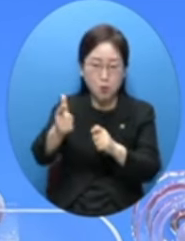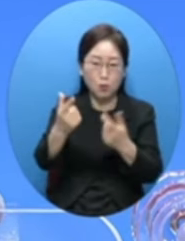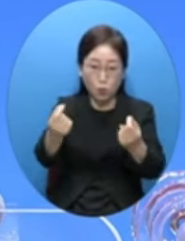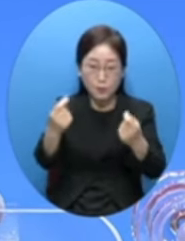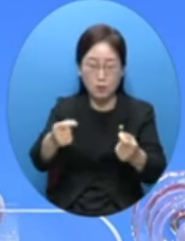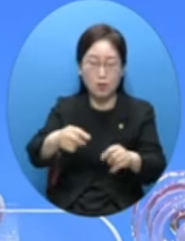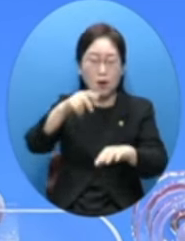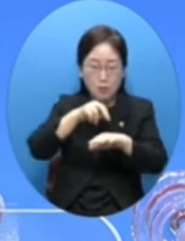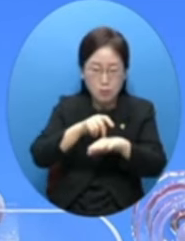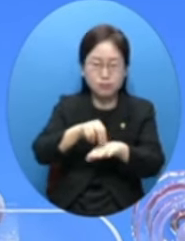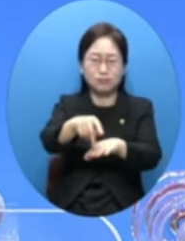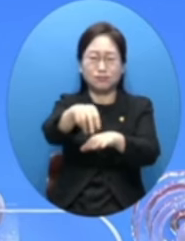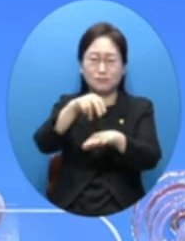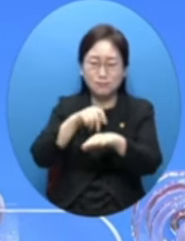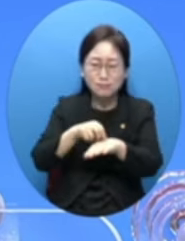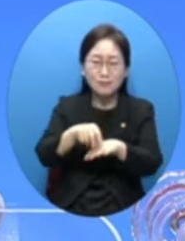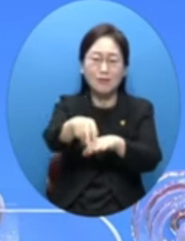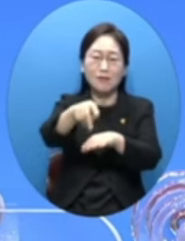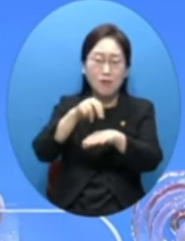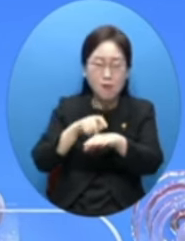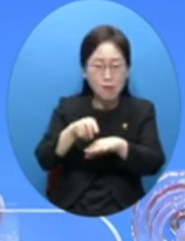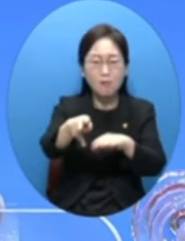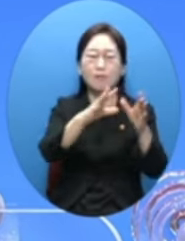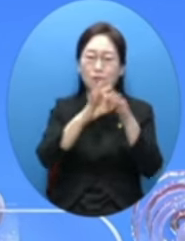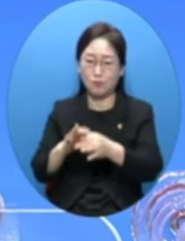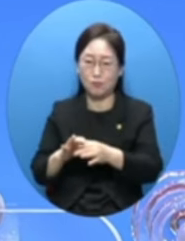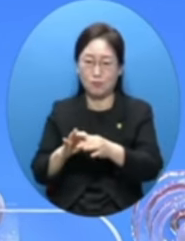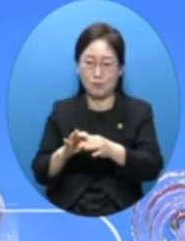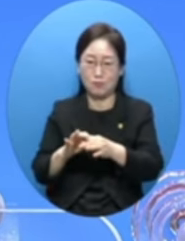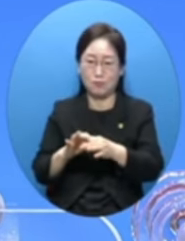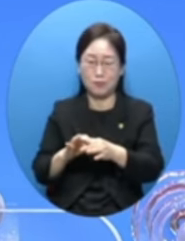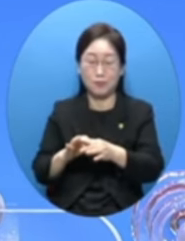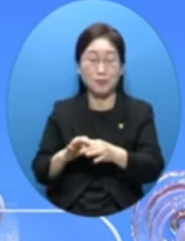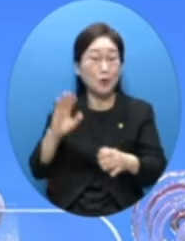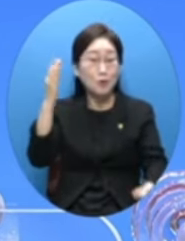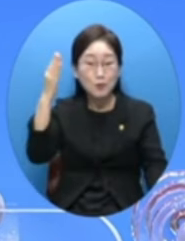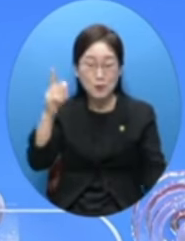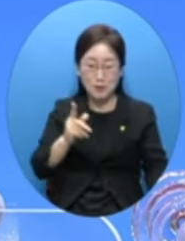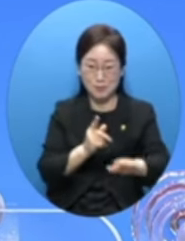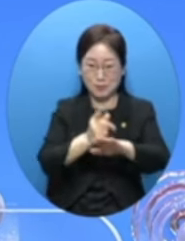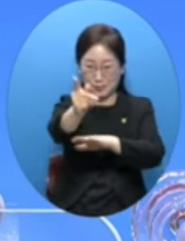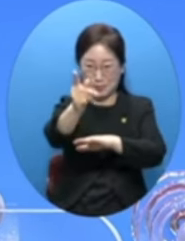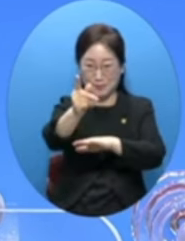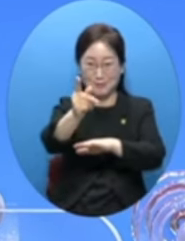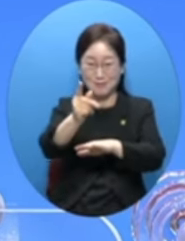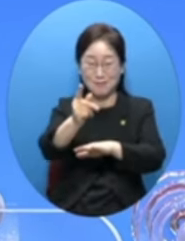또 걷고 또 걷고 또 걸어가야 했습니다. 요즘 뭐 KTX가 있어서